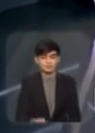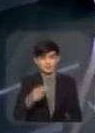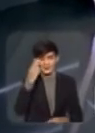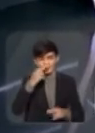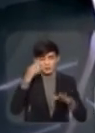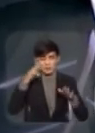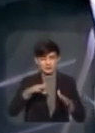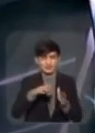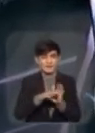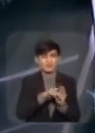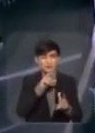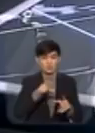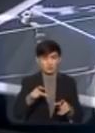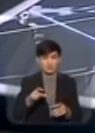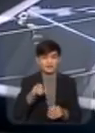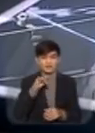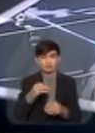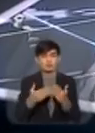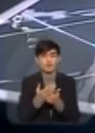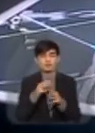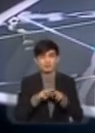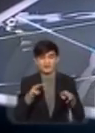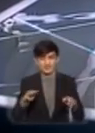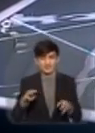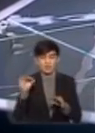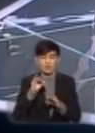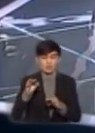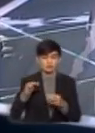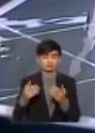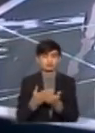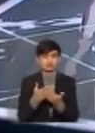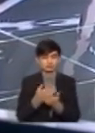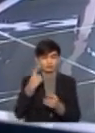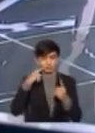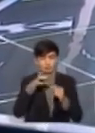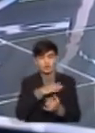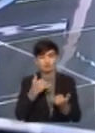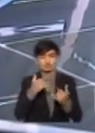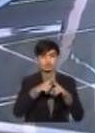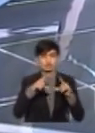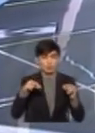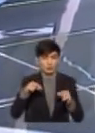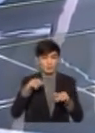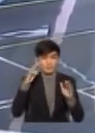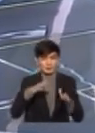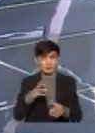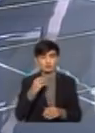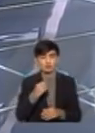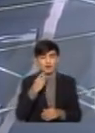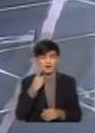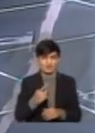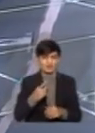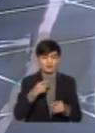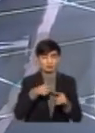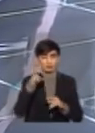Нұрсұлтанда депутаттар жаңа министрлік жайын ойластырып жатқан кезде еліміздегі мектептердің бірінде тағы да дәретхана дау